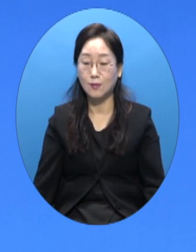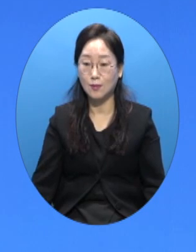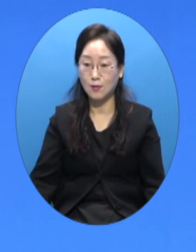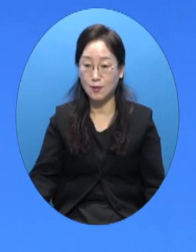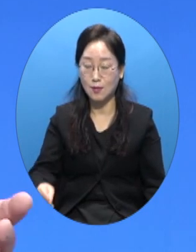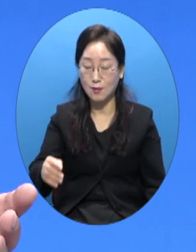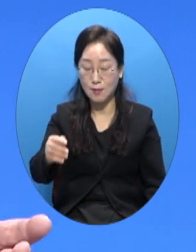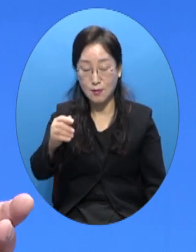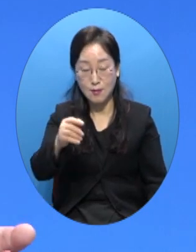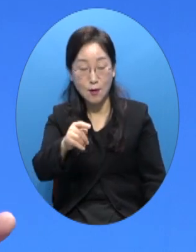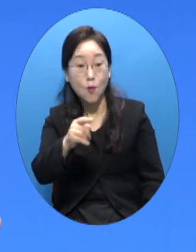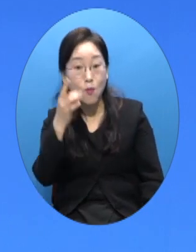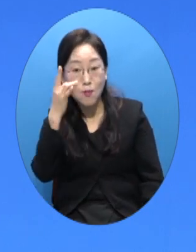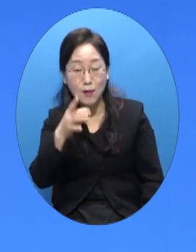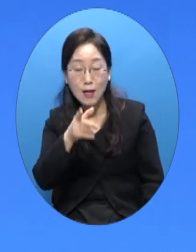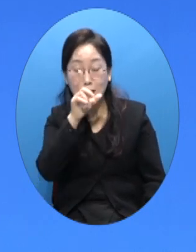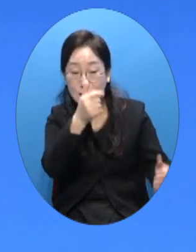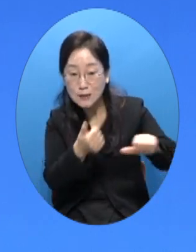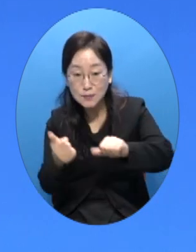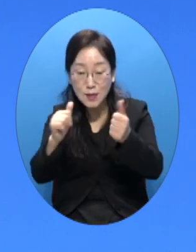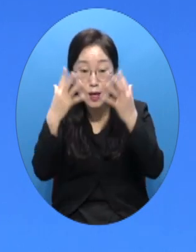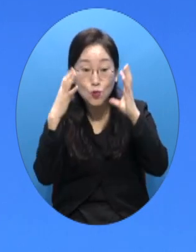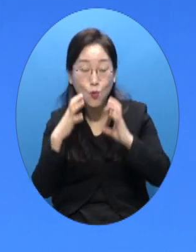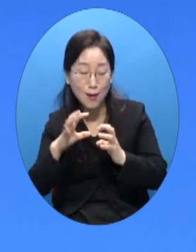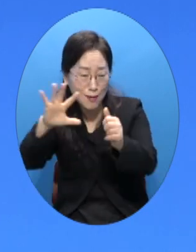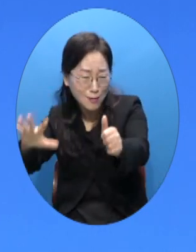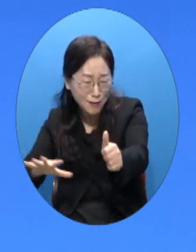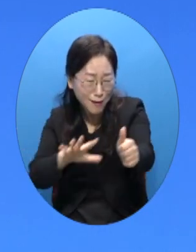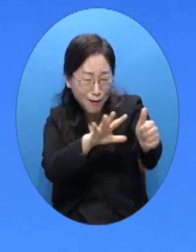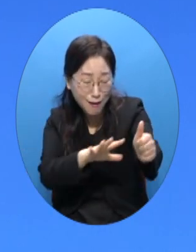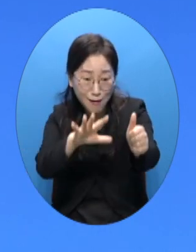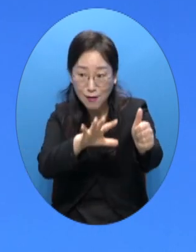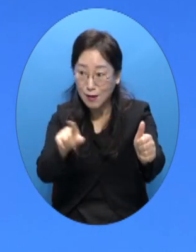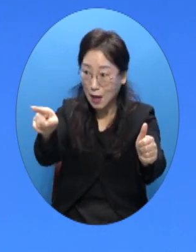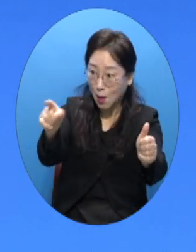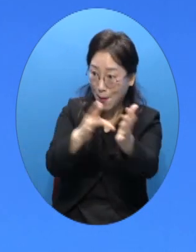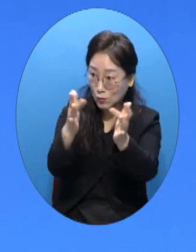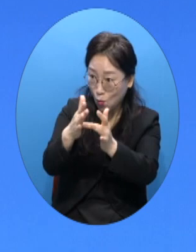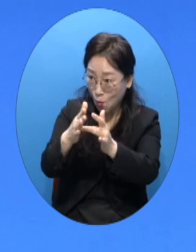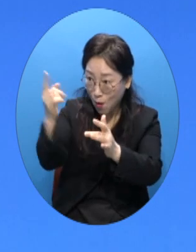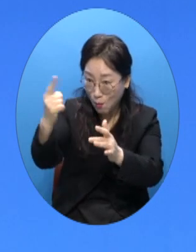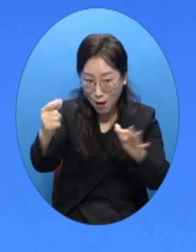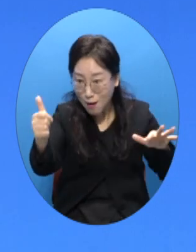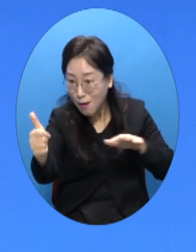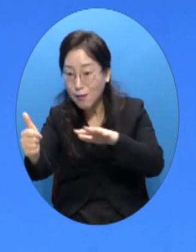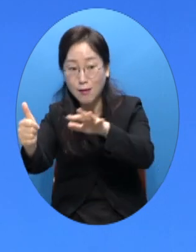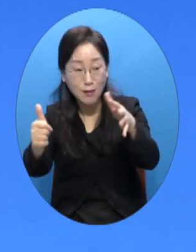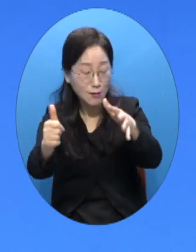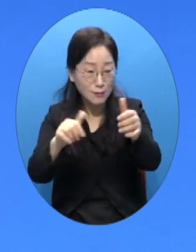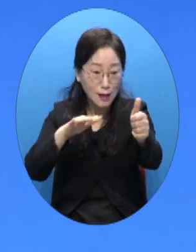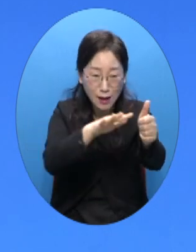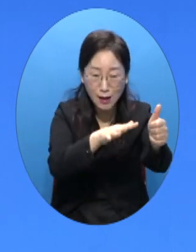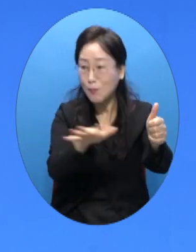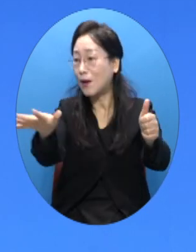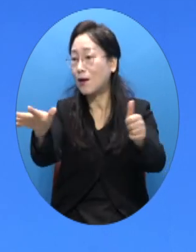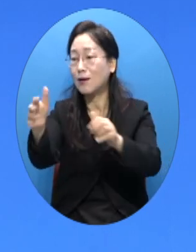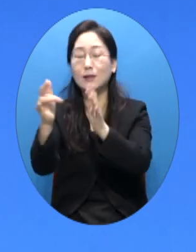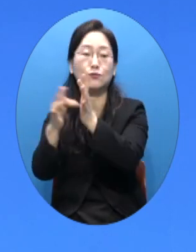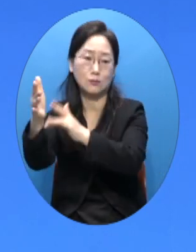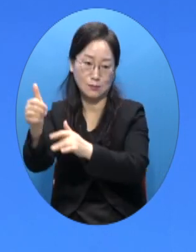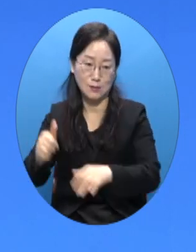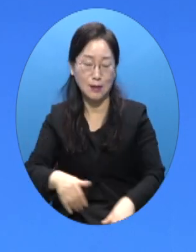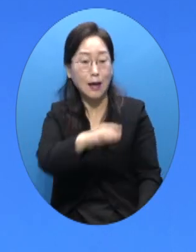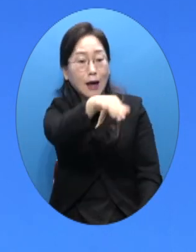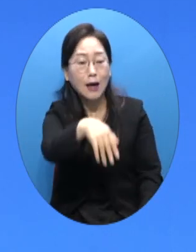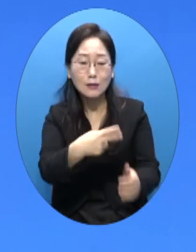따라던 모든 제자들이 다 예수님께로 몰려 갔습니다 그때 제자들이 와서 말합니다 선생님 선생님